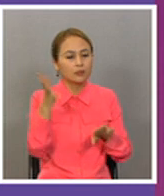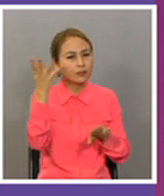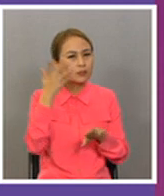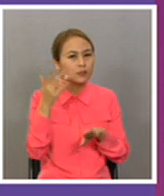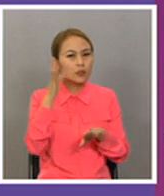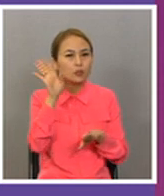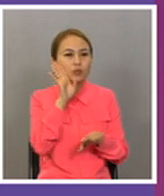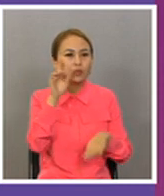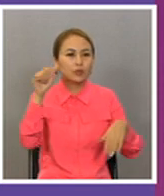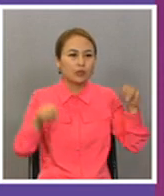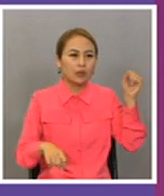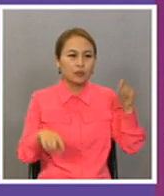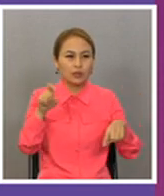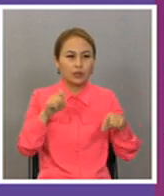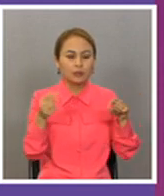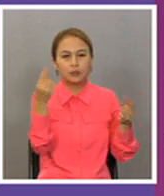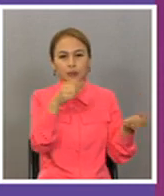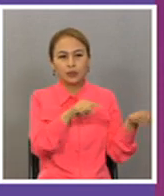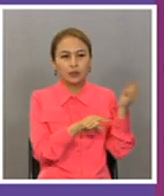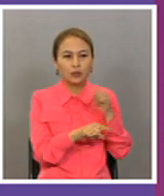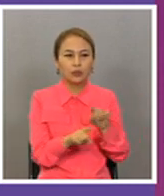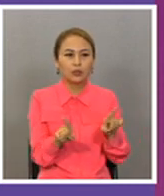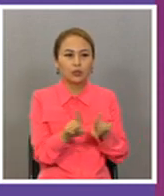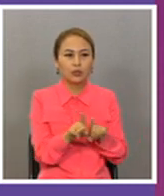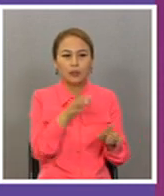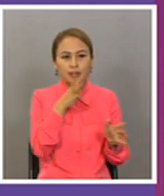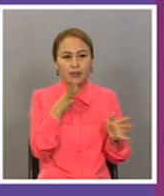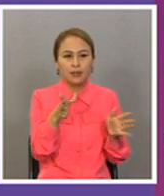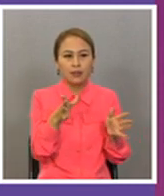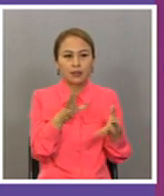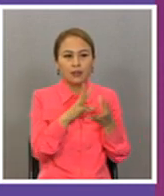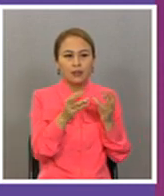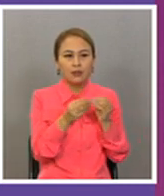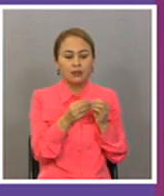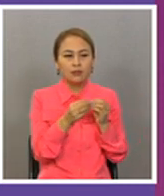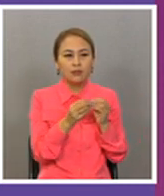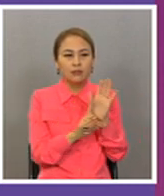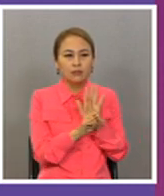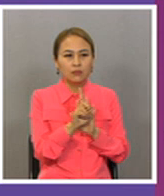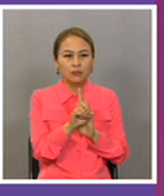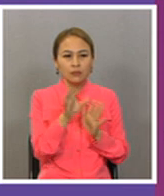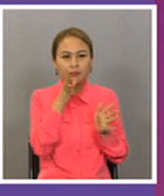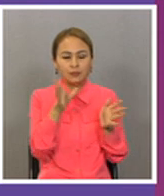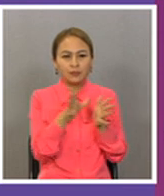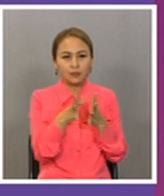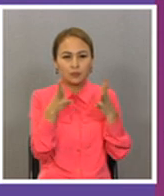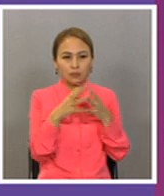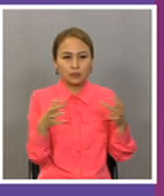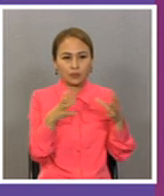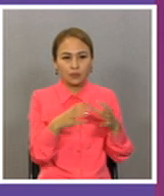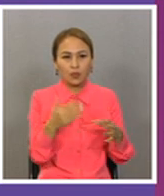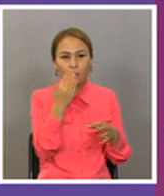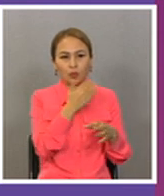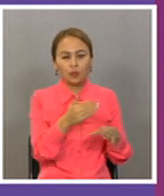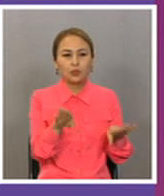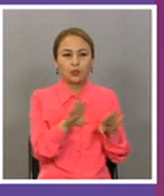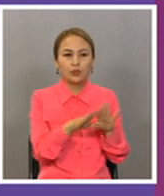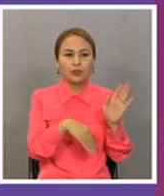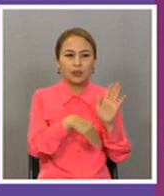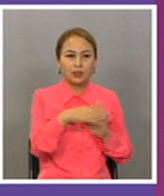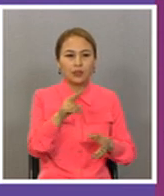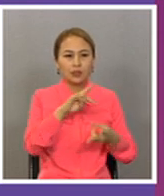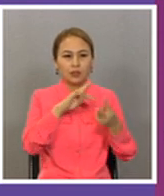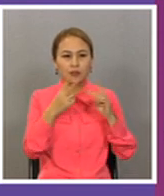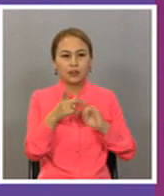ausuğu kezinde su tamşıları bir-birine ükelip, elektrilenedi. Oñ